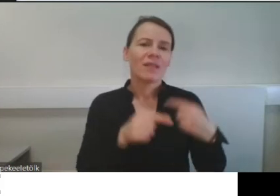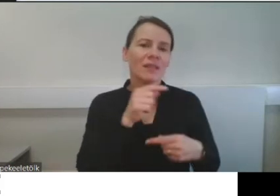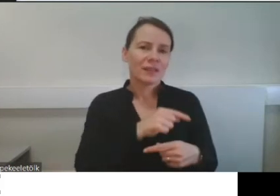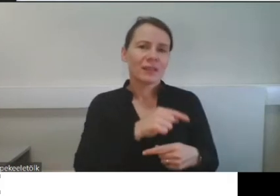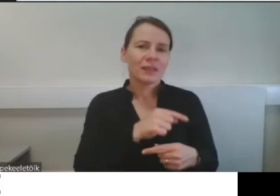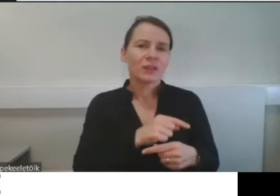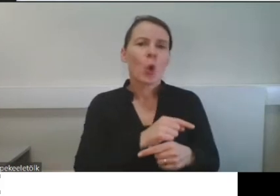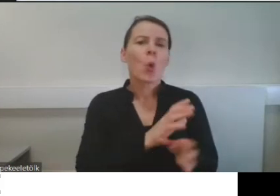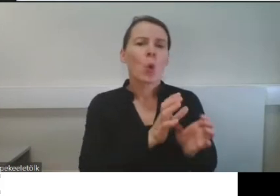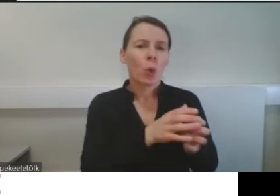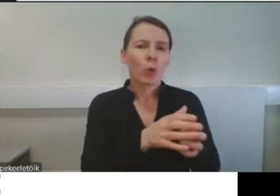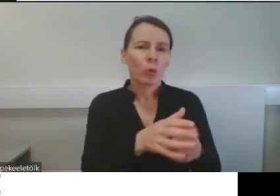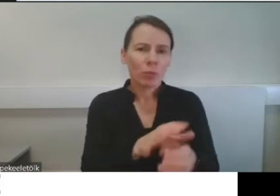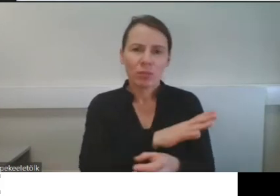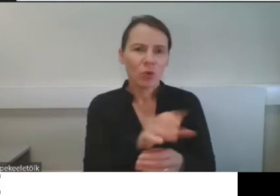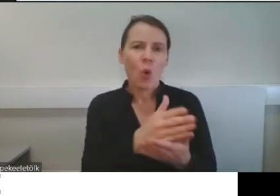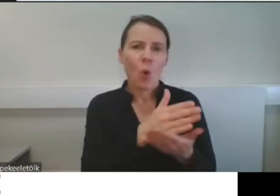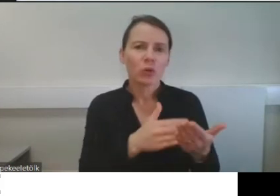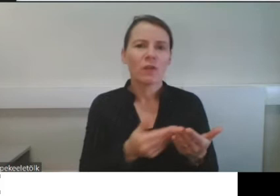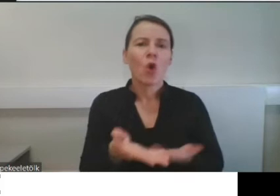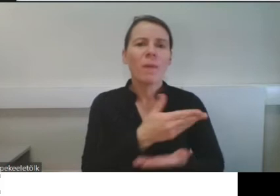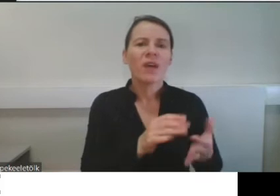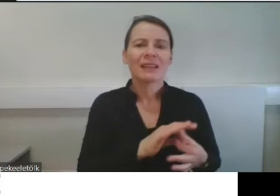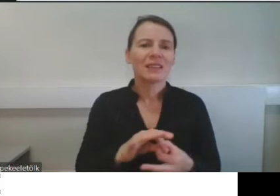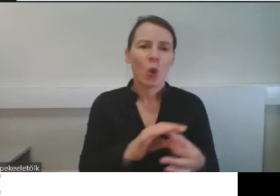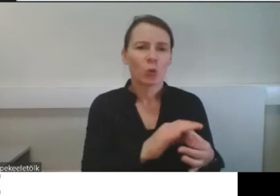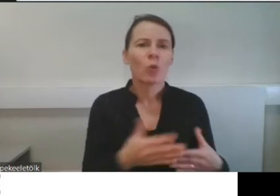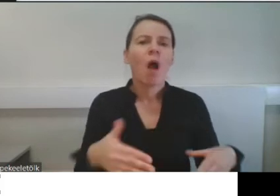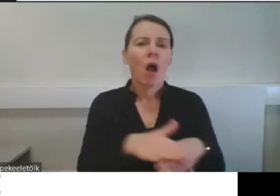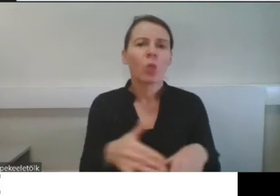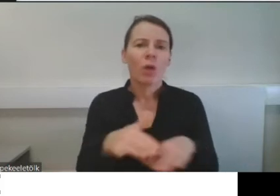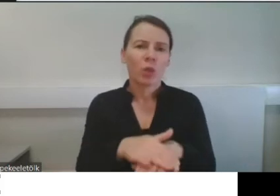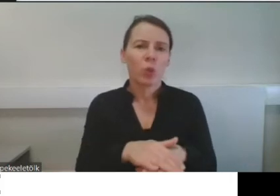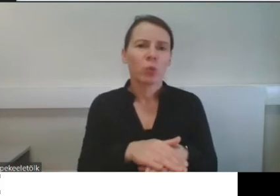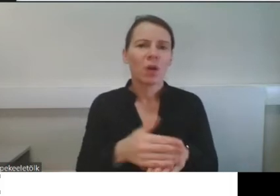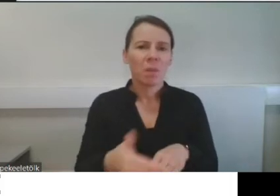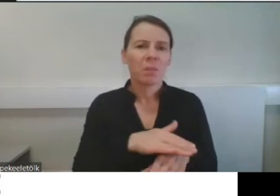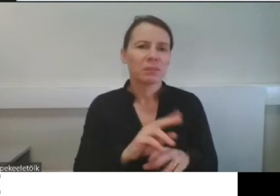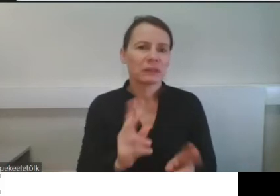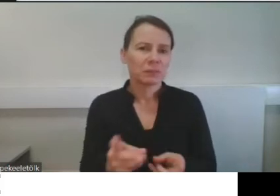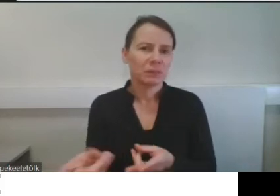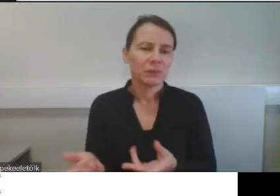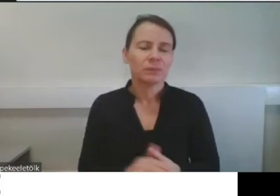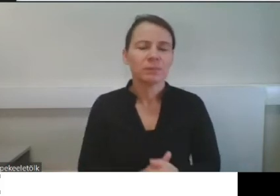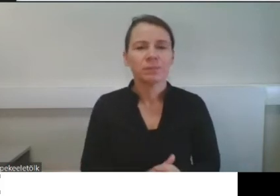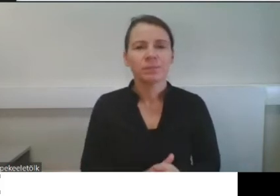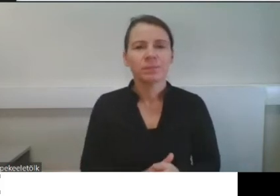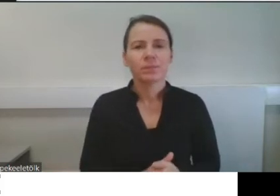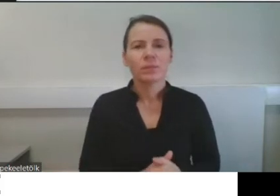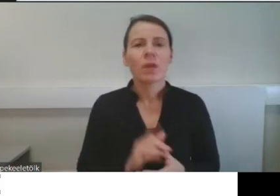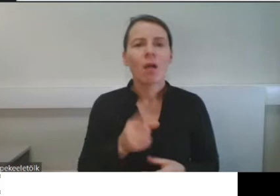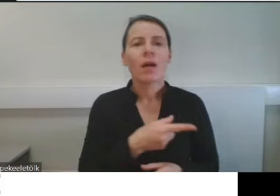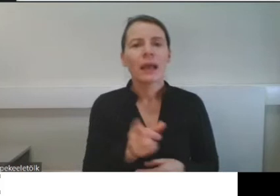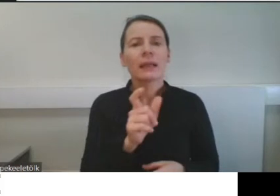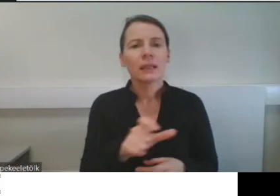nagu WHO TAS. Siin slaidid all, kui keegi hiljem need jällegi saab endale, on olemas ka tegelikult mul